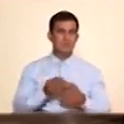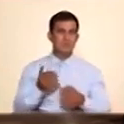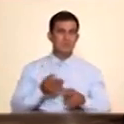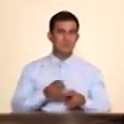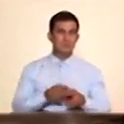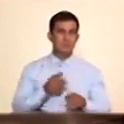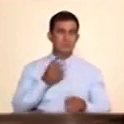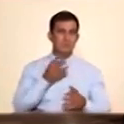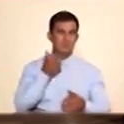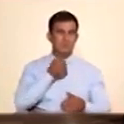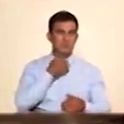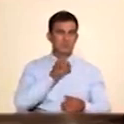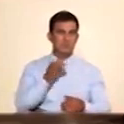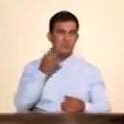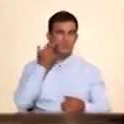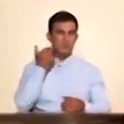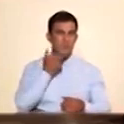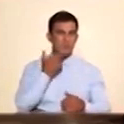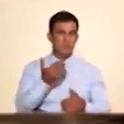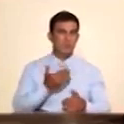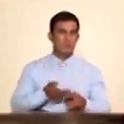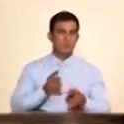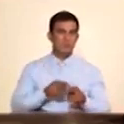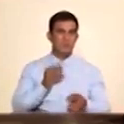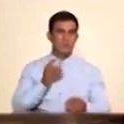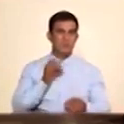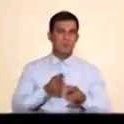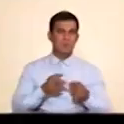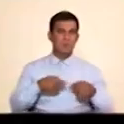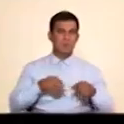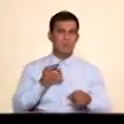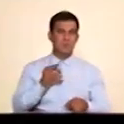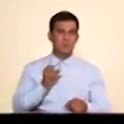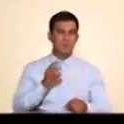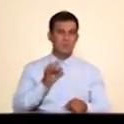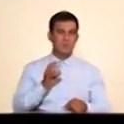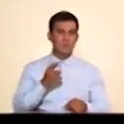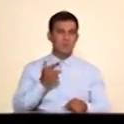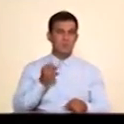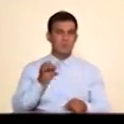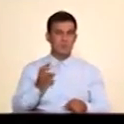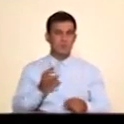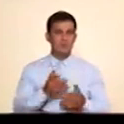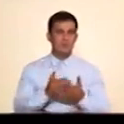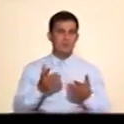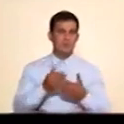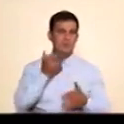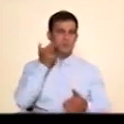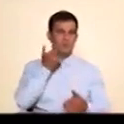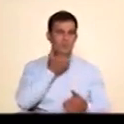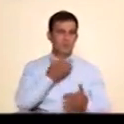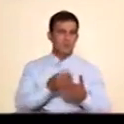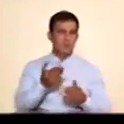773 yılda İtalya, yani Franklar davlatının janubi sharqiy qismida joylashgan İtalya. Sizga